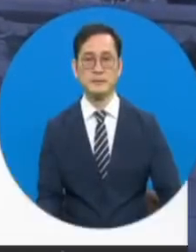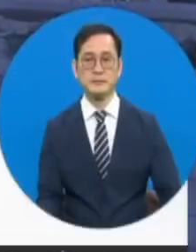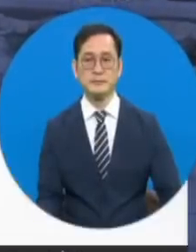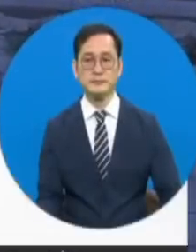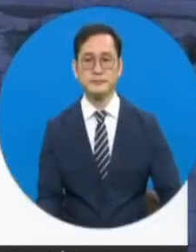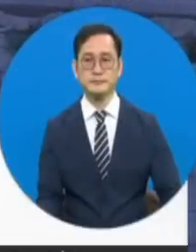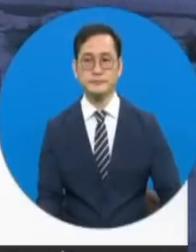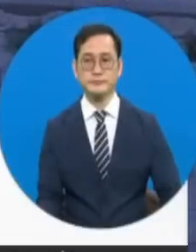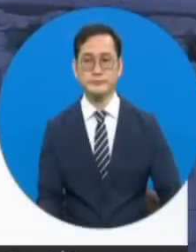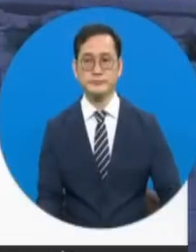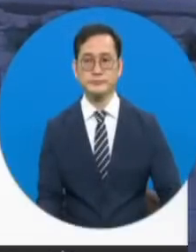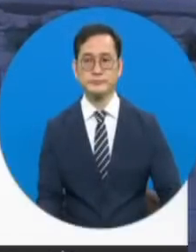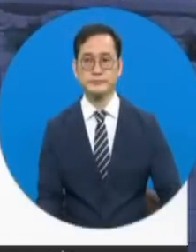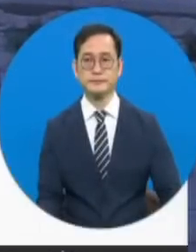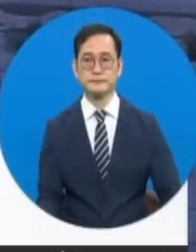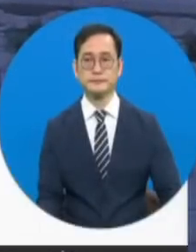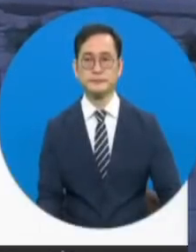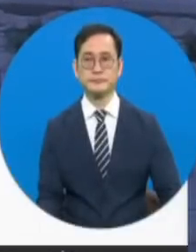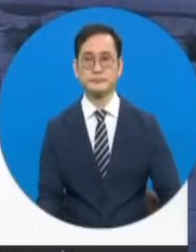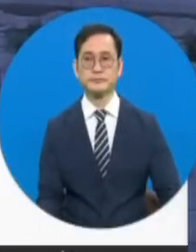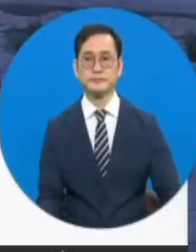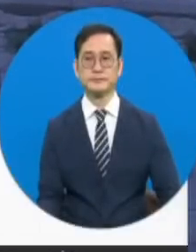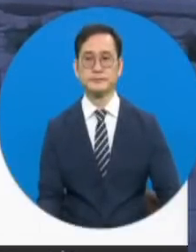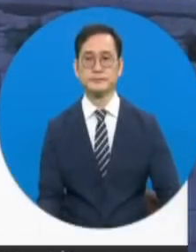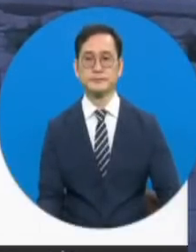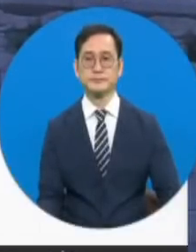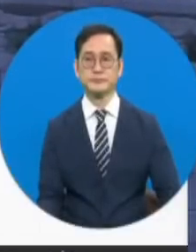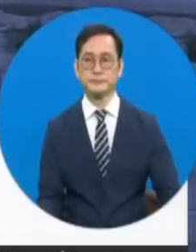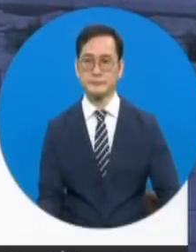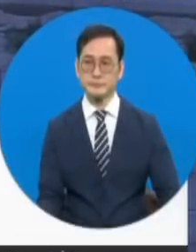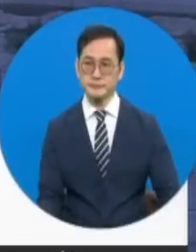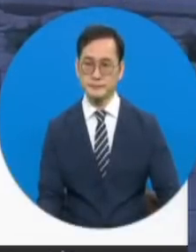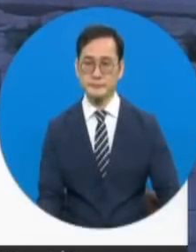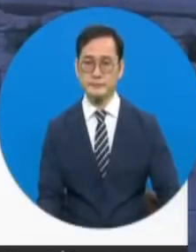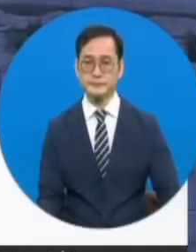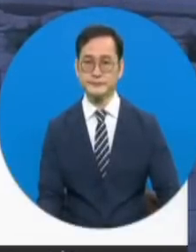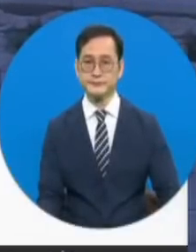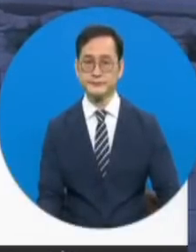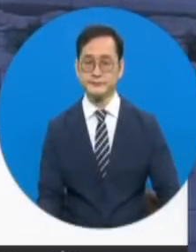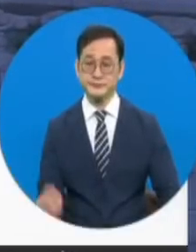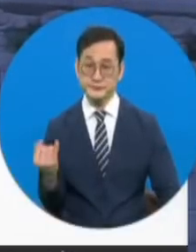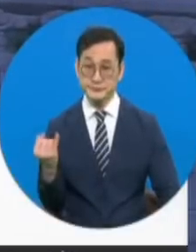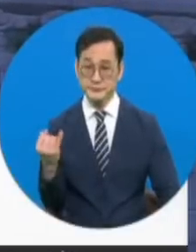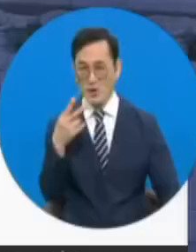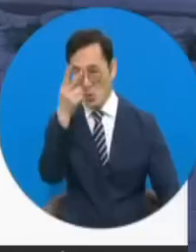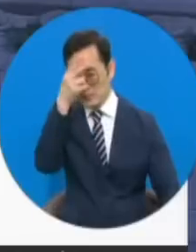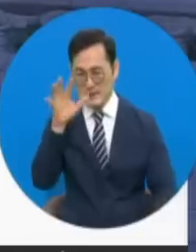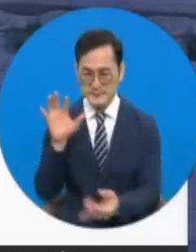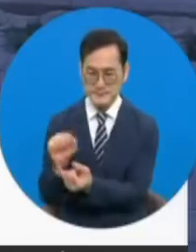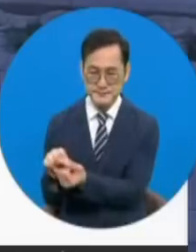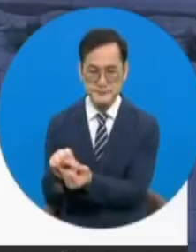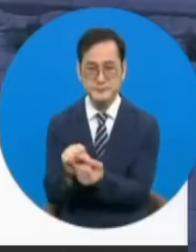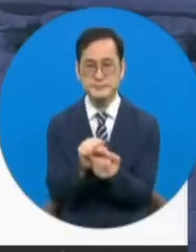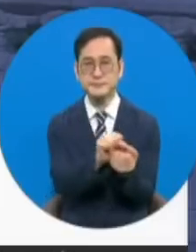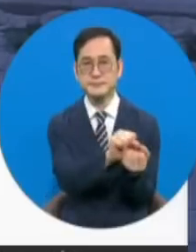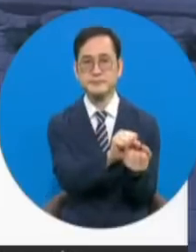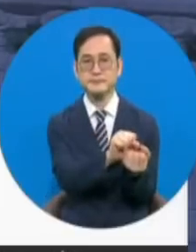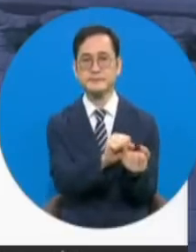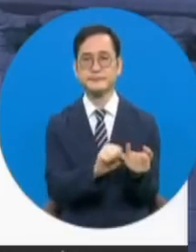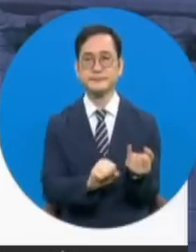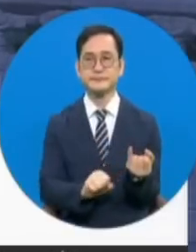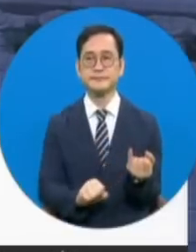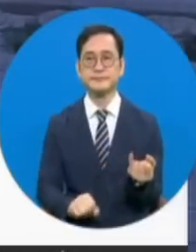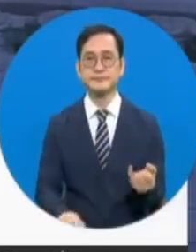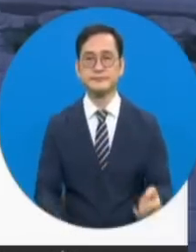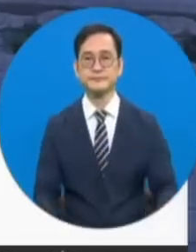자 정유정과 관련된 뉴스인데요 정유정이 검찰로 조금 전 송치가 됐습니다 관련된 장면도